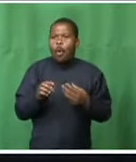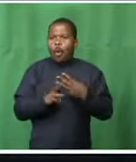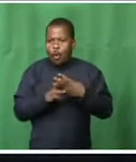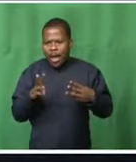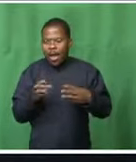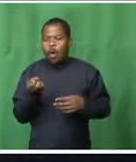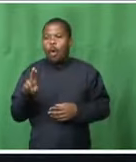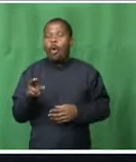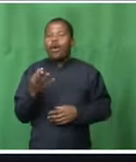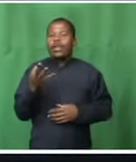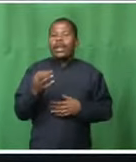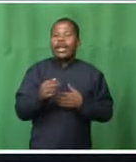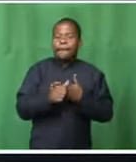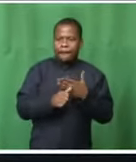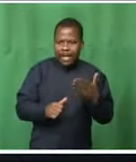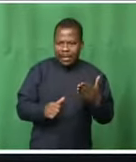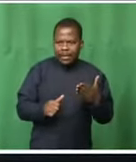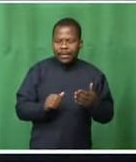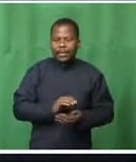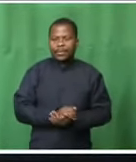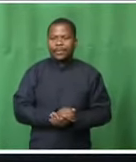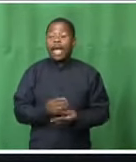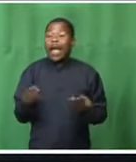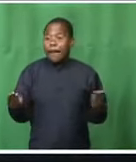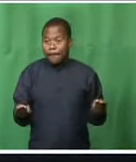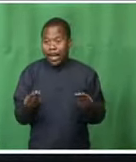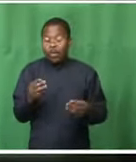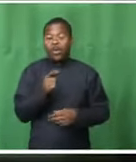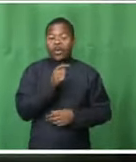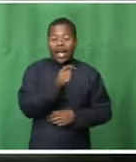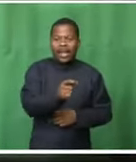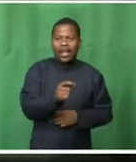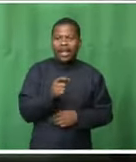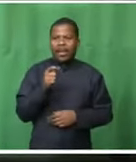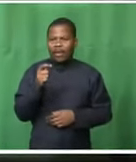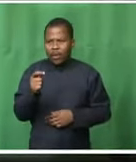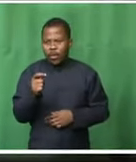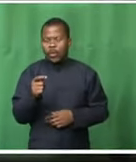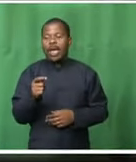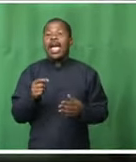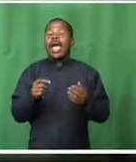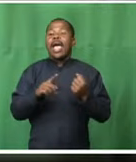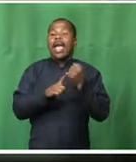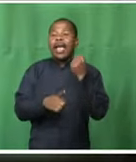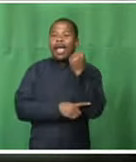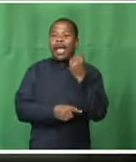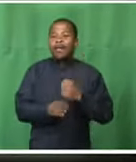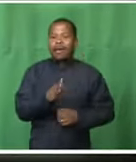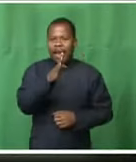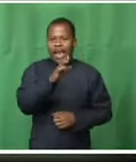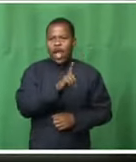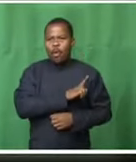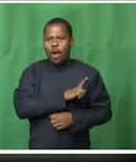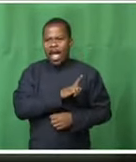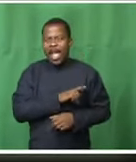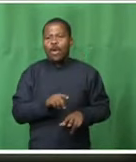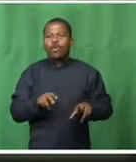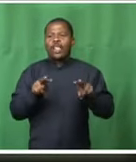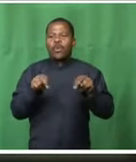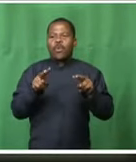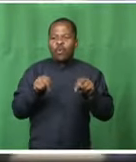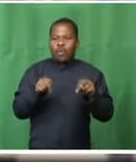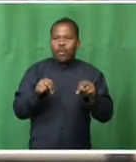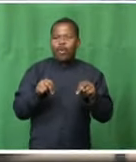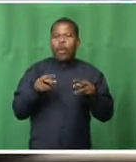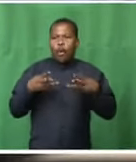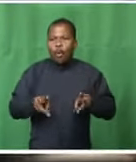kwetinyanga letinzathu. Sikhulumisene ke nesive lesimbalwa enhlokodolobha embabane kuva ukuthi badadini vele